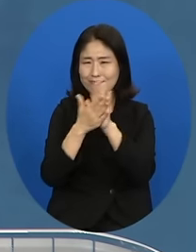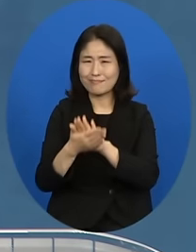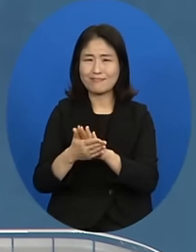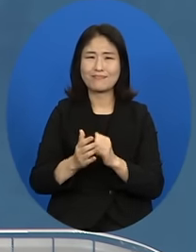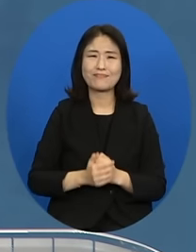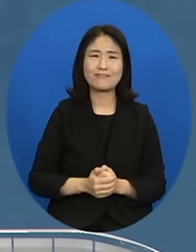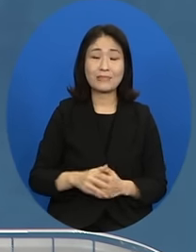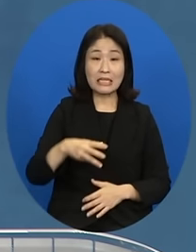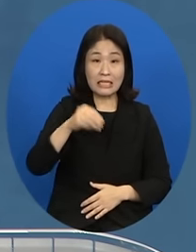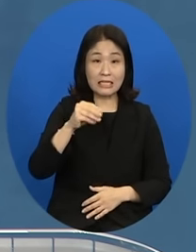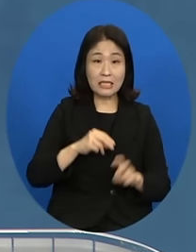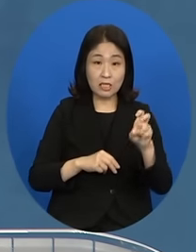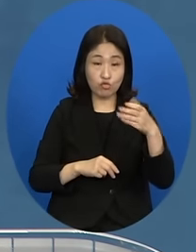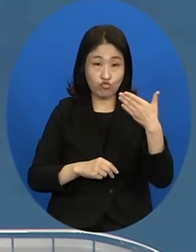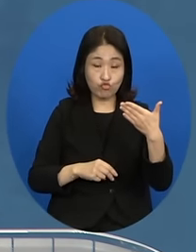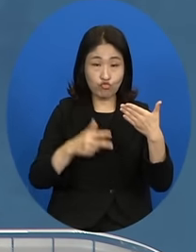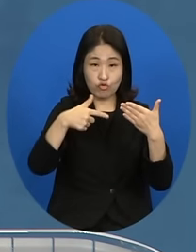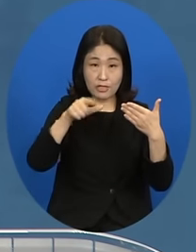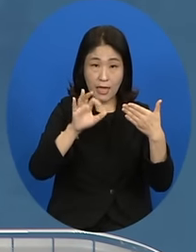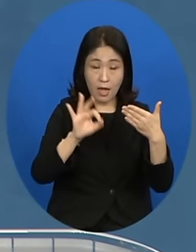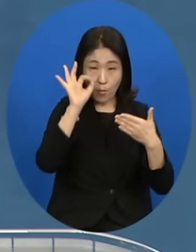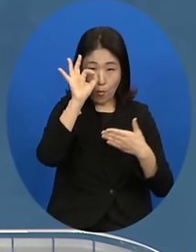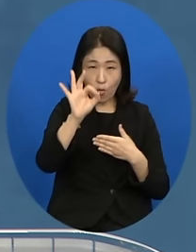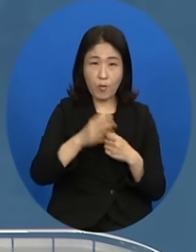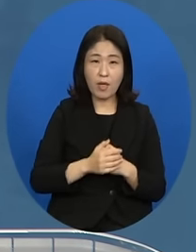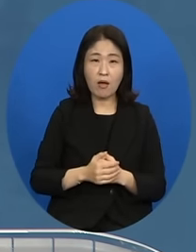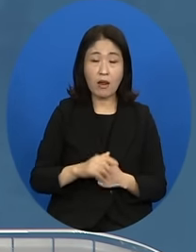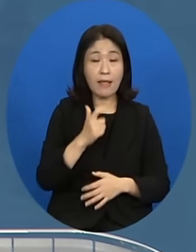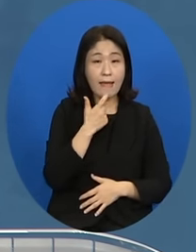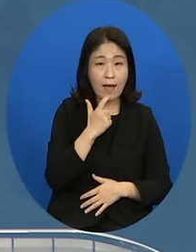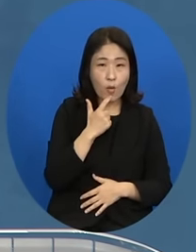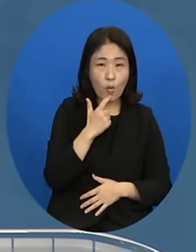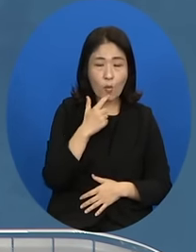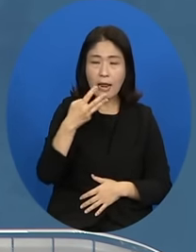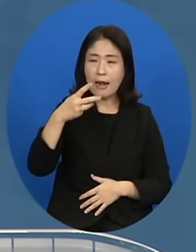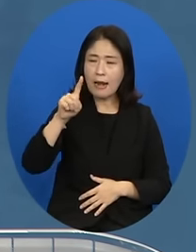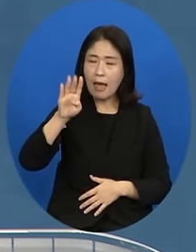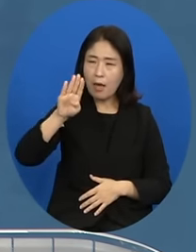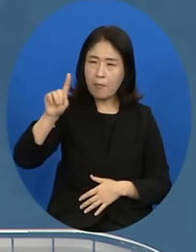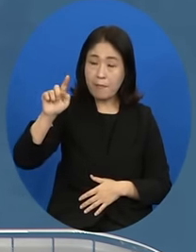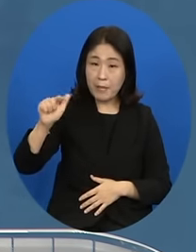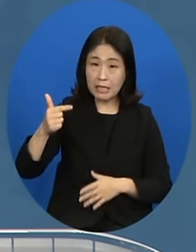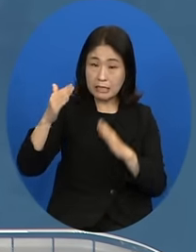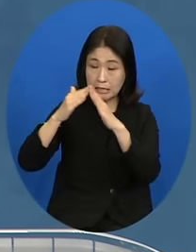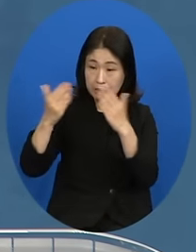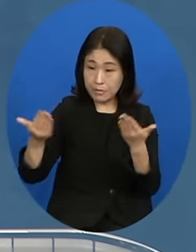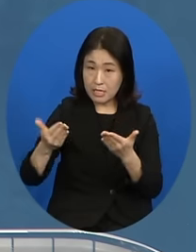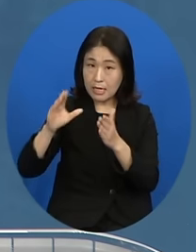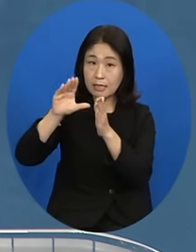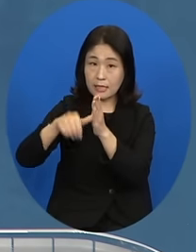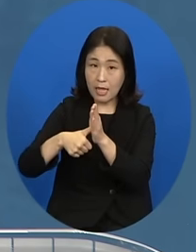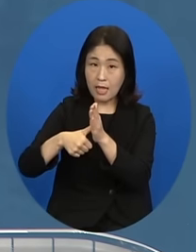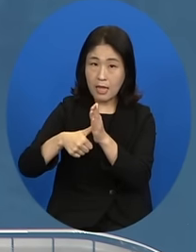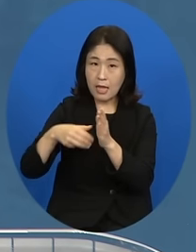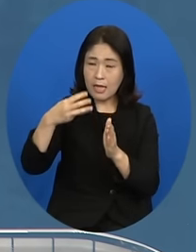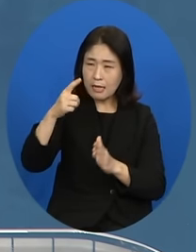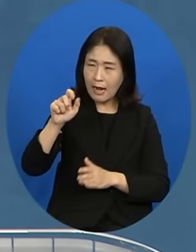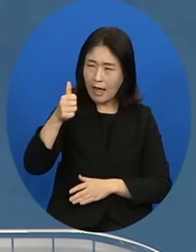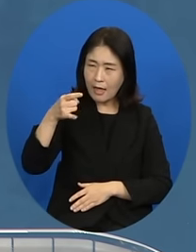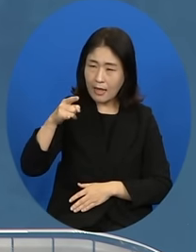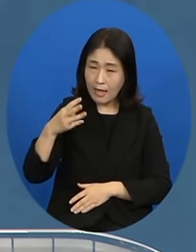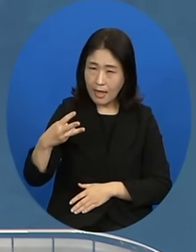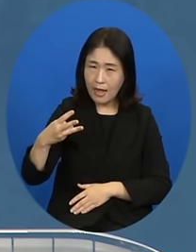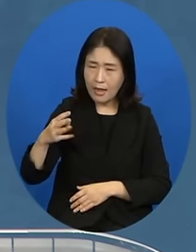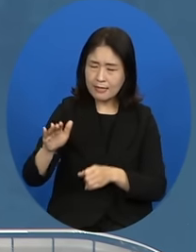보면 야곱이 외삼촌 라반의 집에서 일할 때 라헬을 사랑하기 때문에